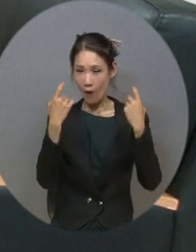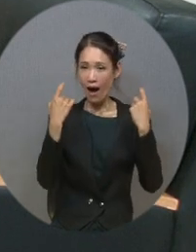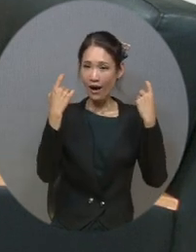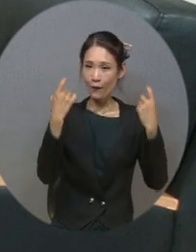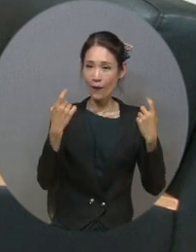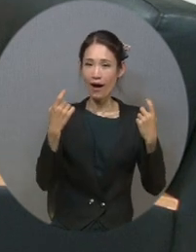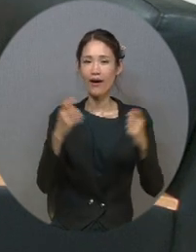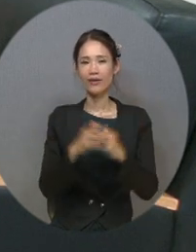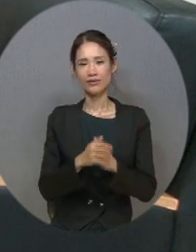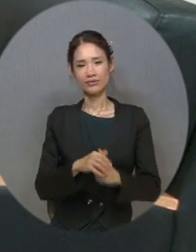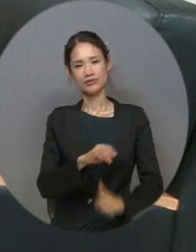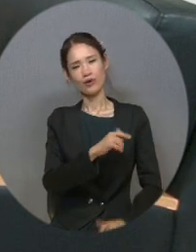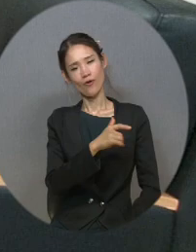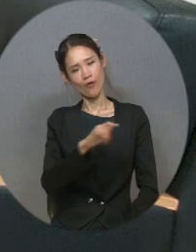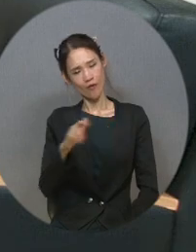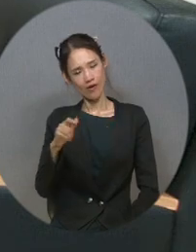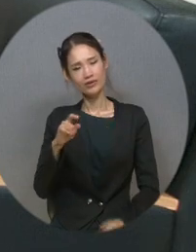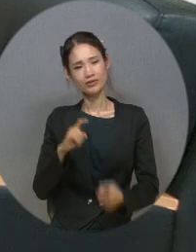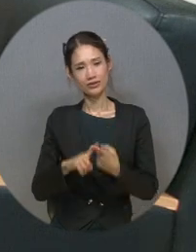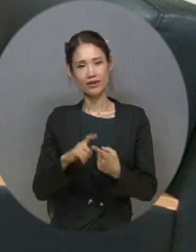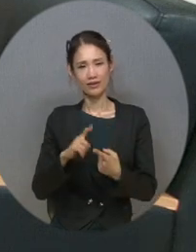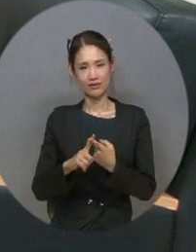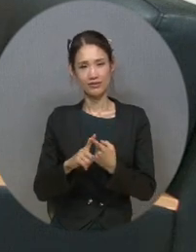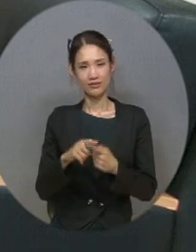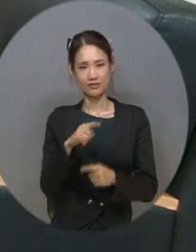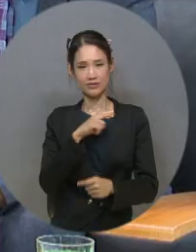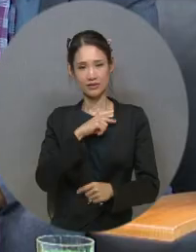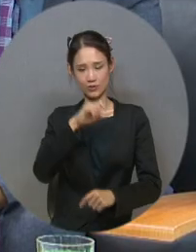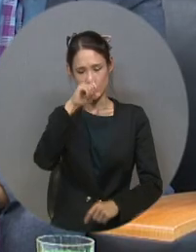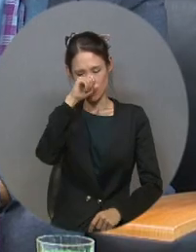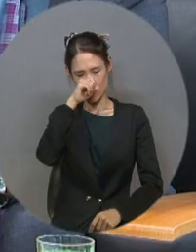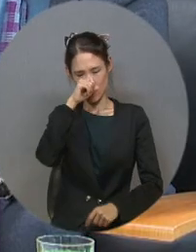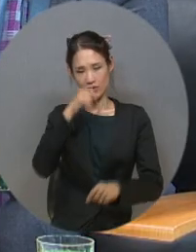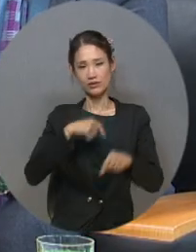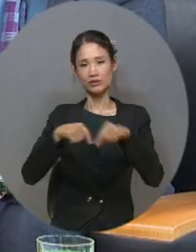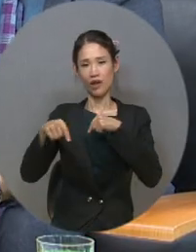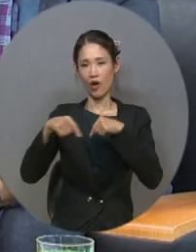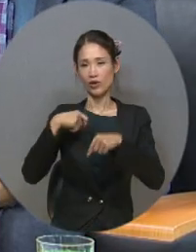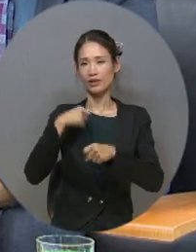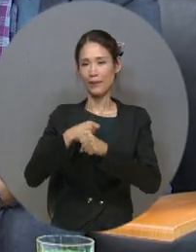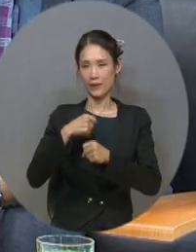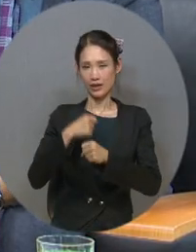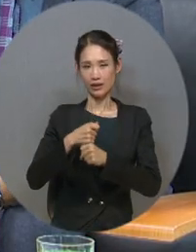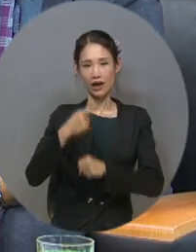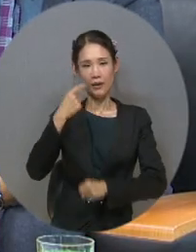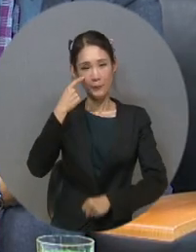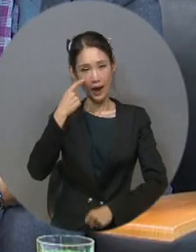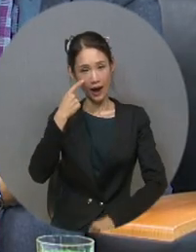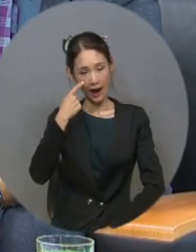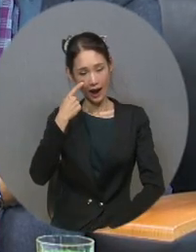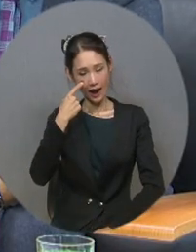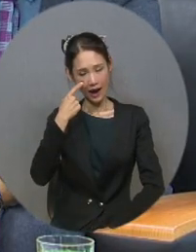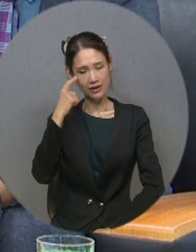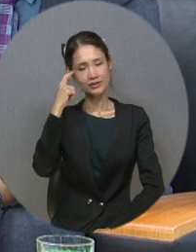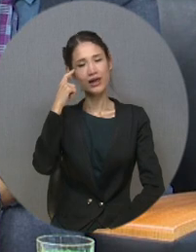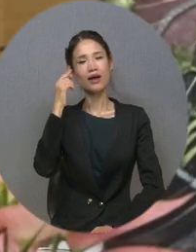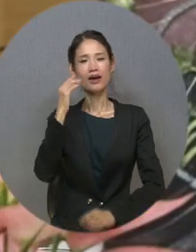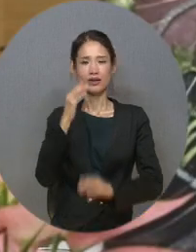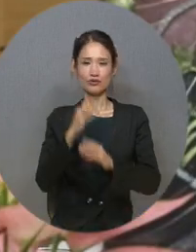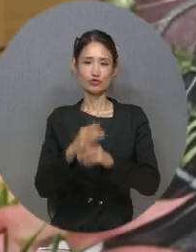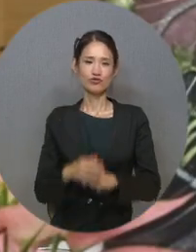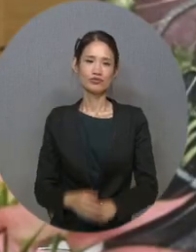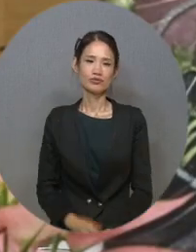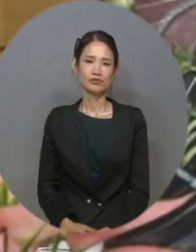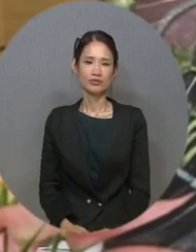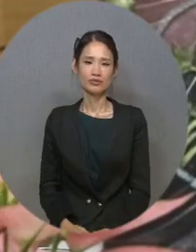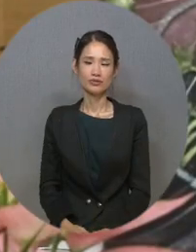모든 분야에 있어서 질 높은 정책을 네. 만들어야 되겠다 이런 생각을 하고 있습니다. 네,